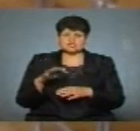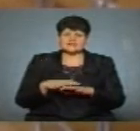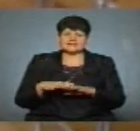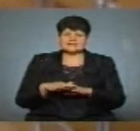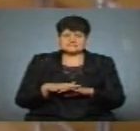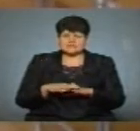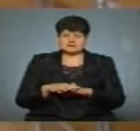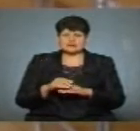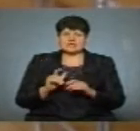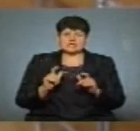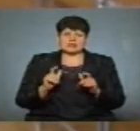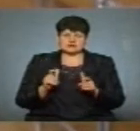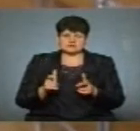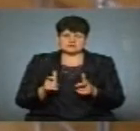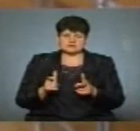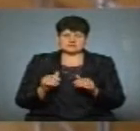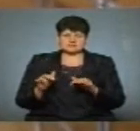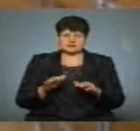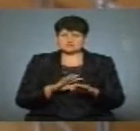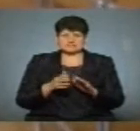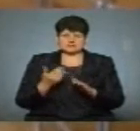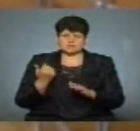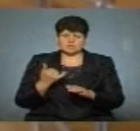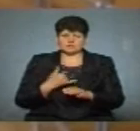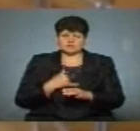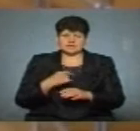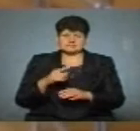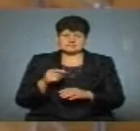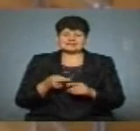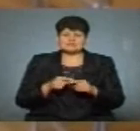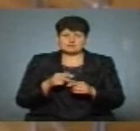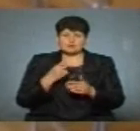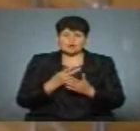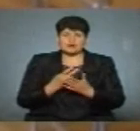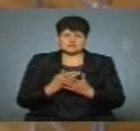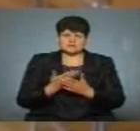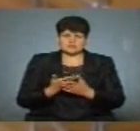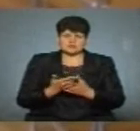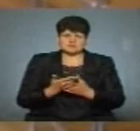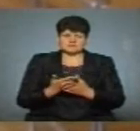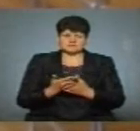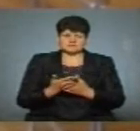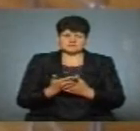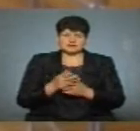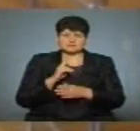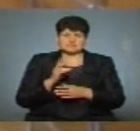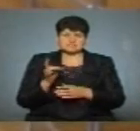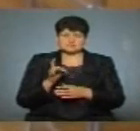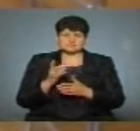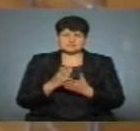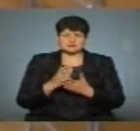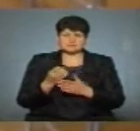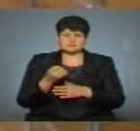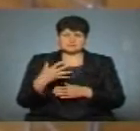тому карантинні заходи не знімаються. У нас за такими показниками, за підозрами, Кременецький район складає